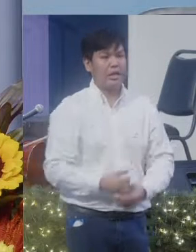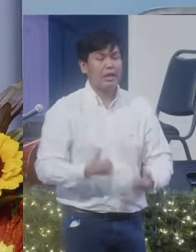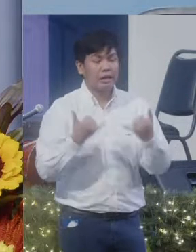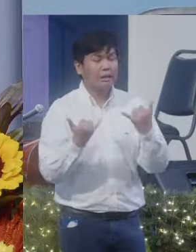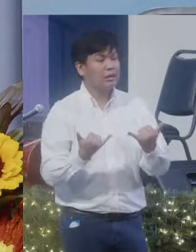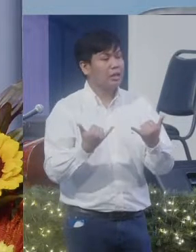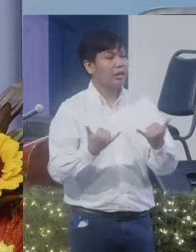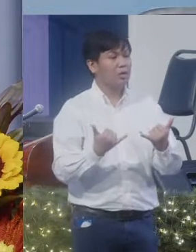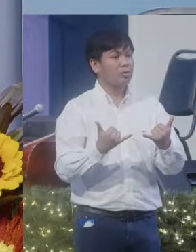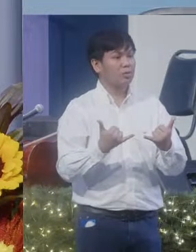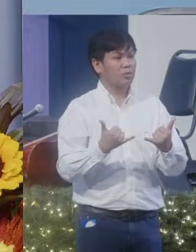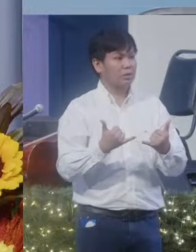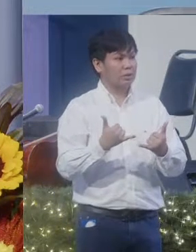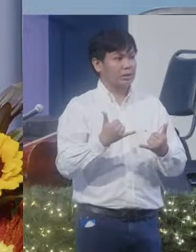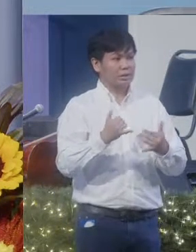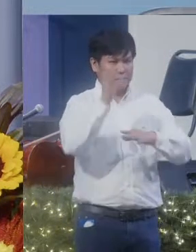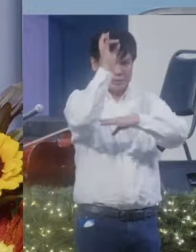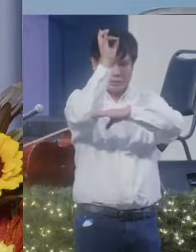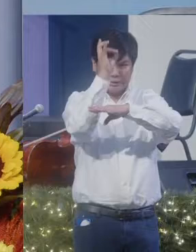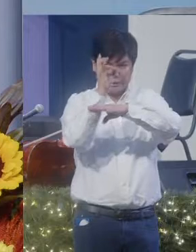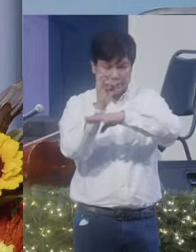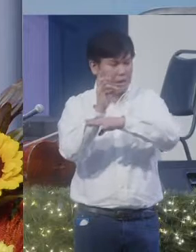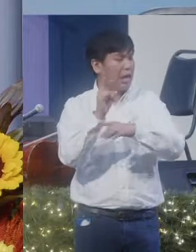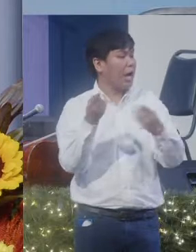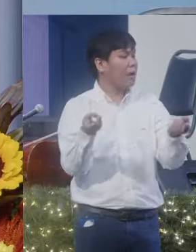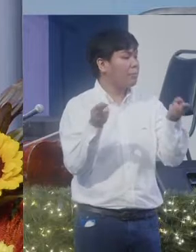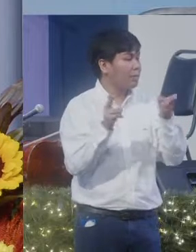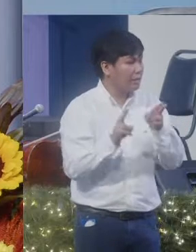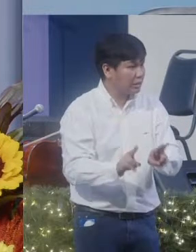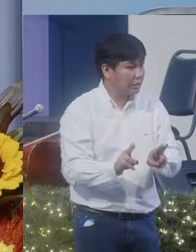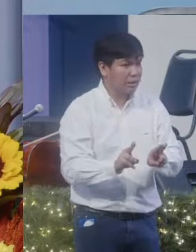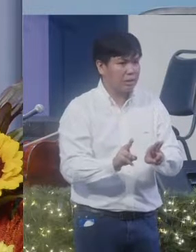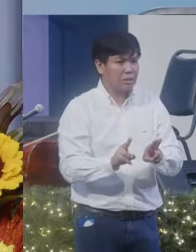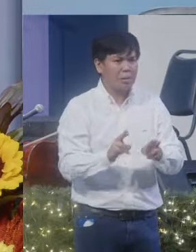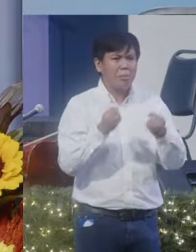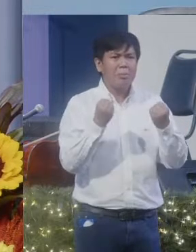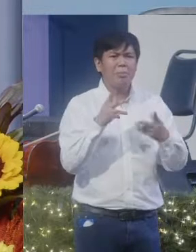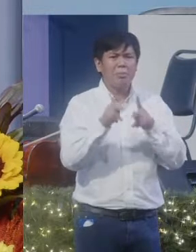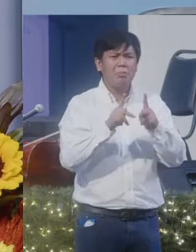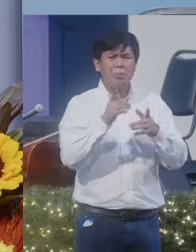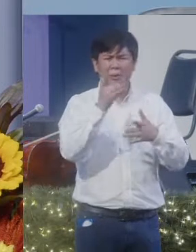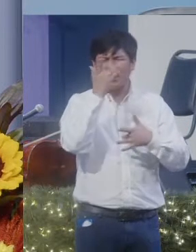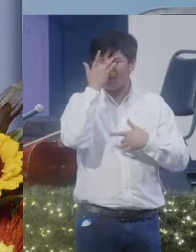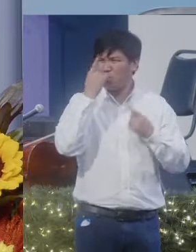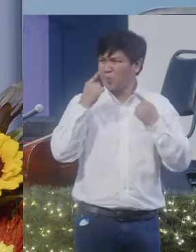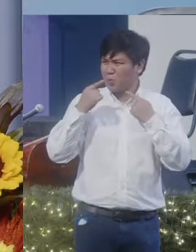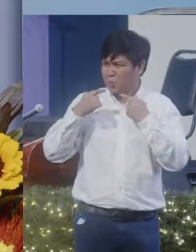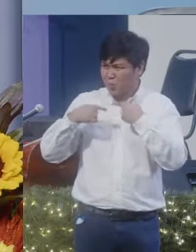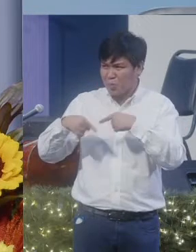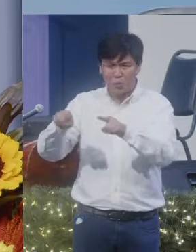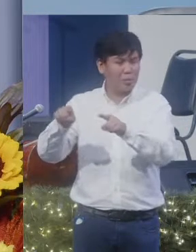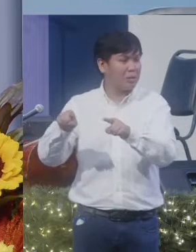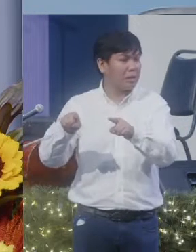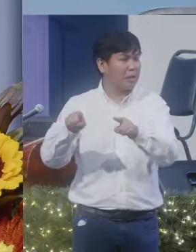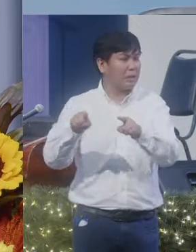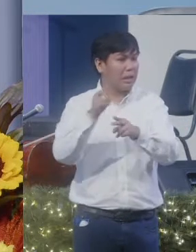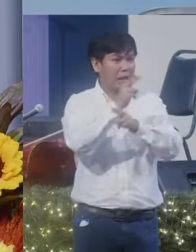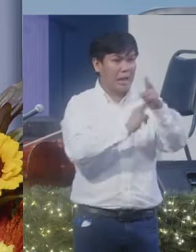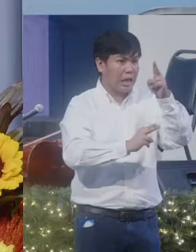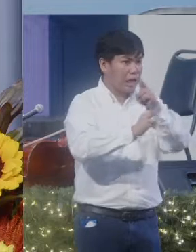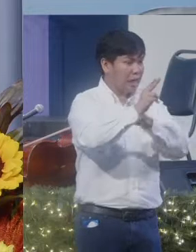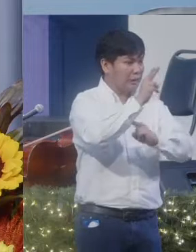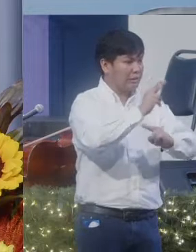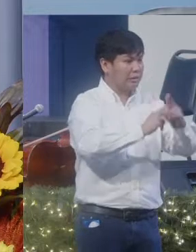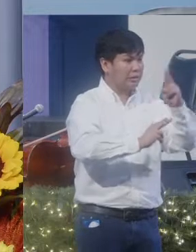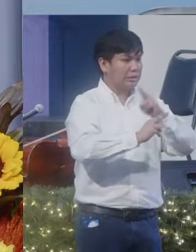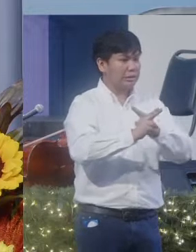sun was setting, all those who had any who were sick with various diseases brought them to him. And he laid his hands on every one